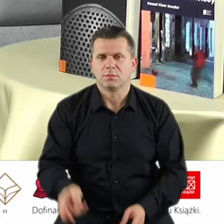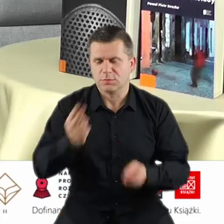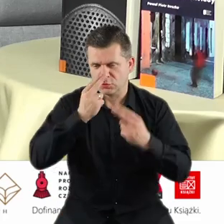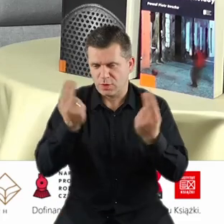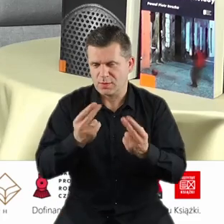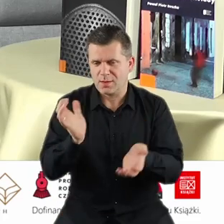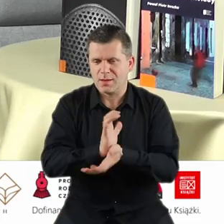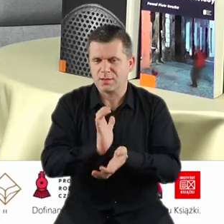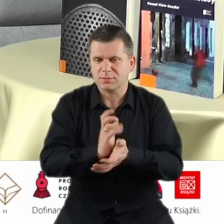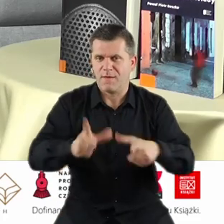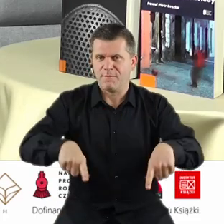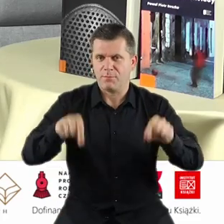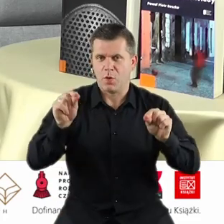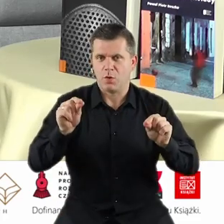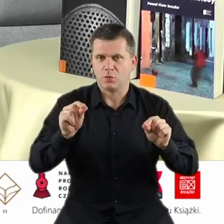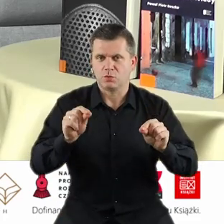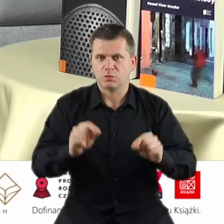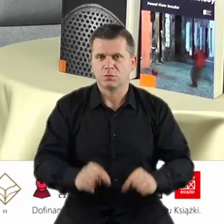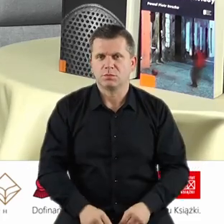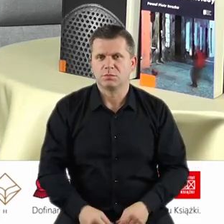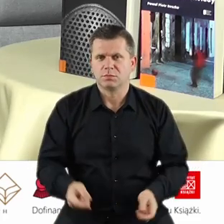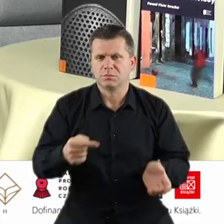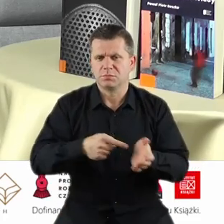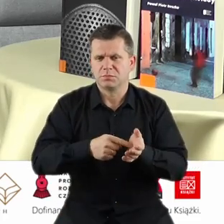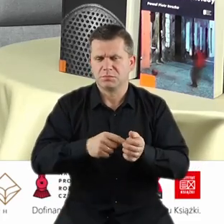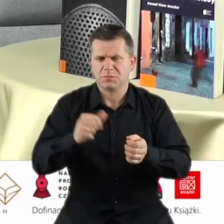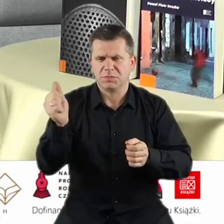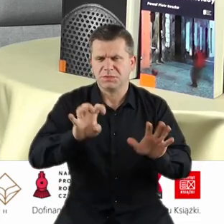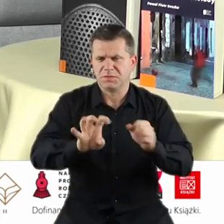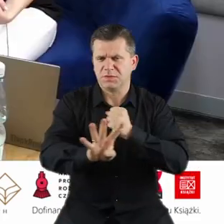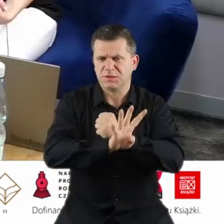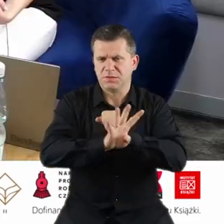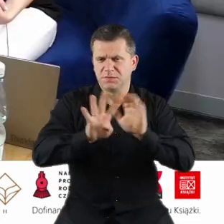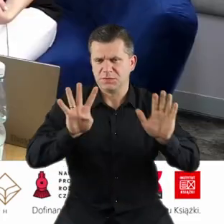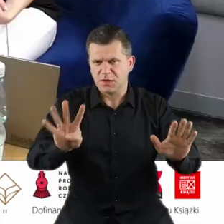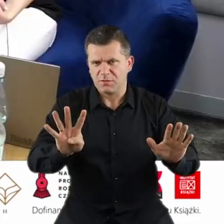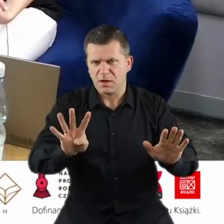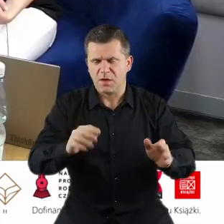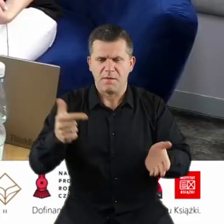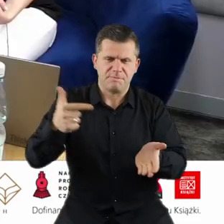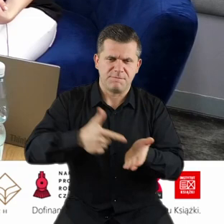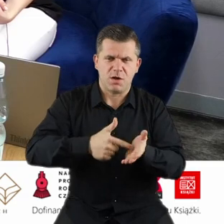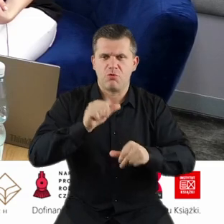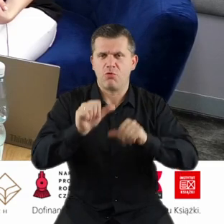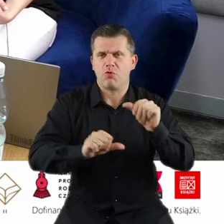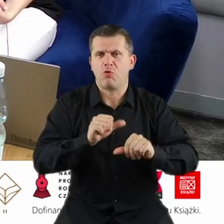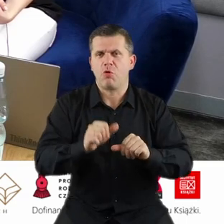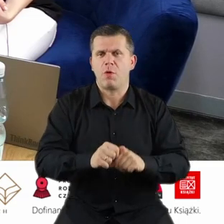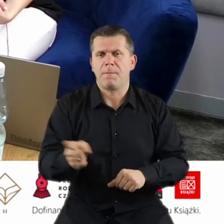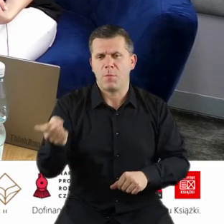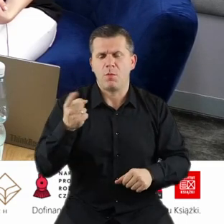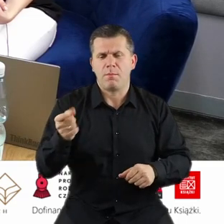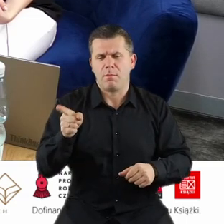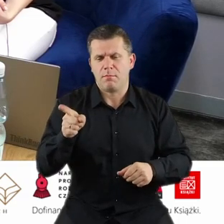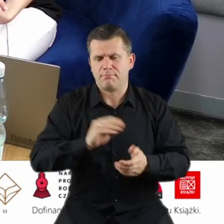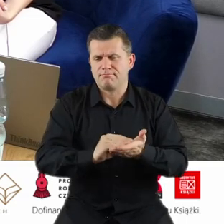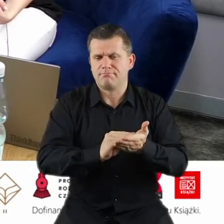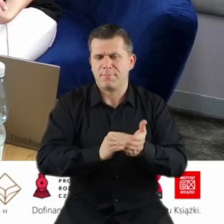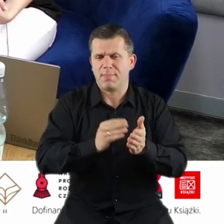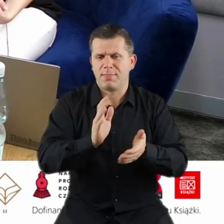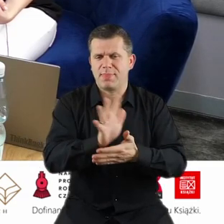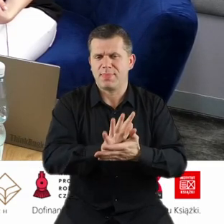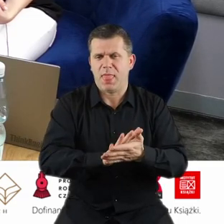Reportaży dziennikarzy Gazety Wyborczej, wydany w 99, chyba 2000 rok. I był tam też taki tekst